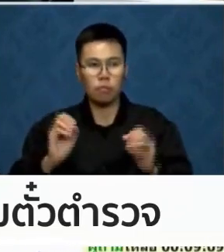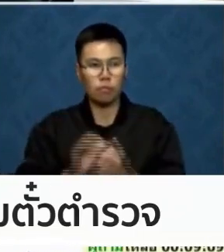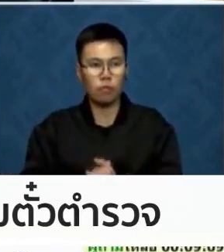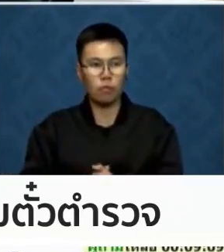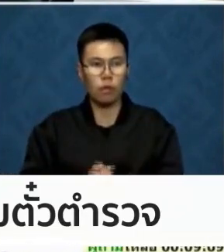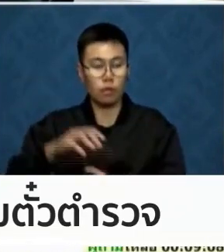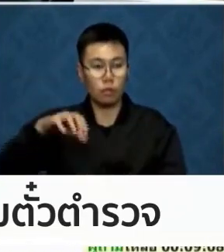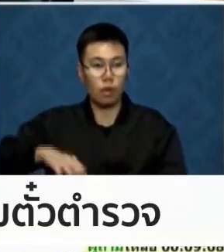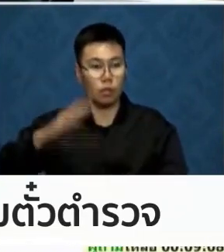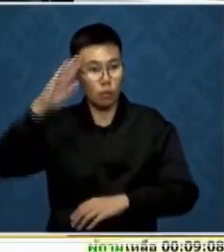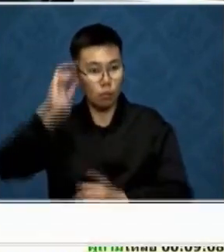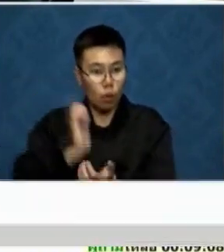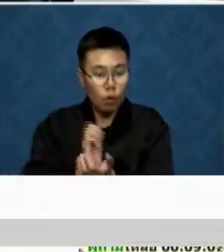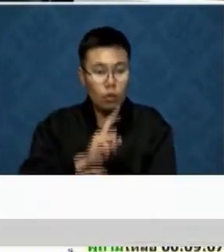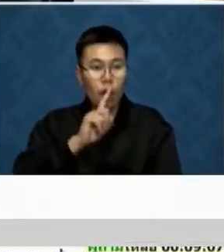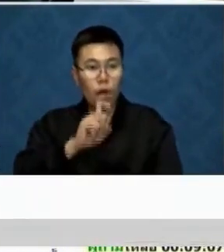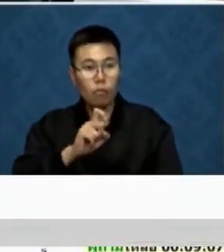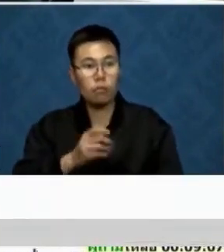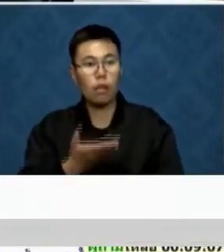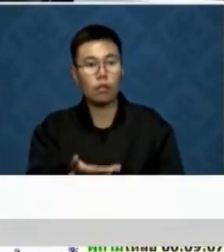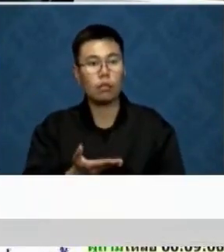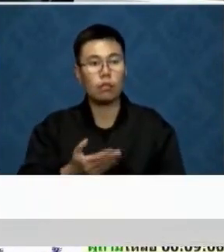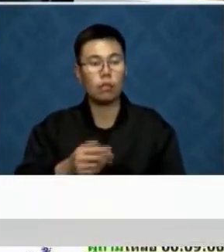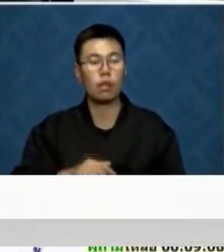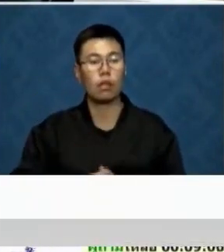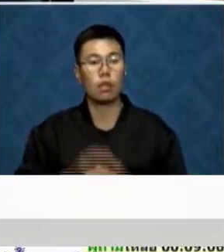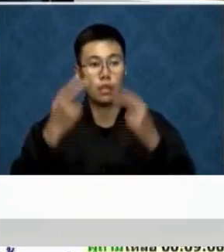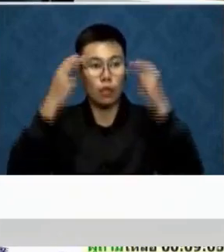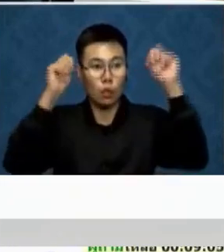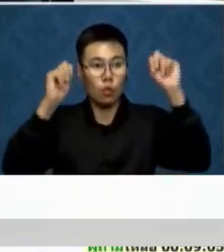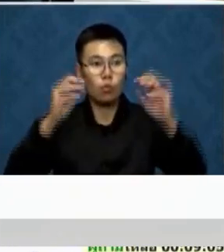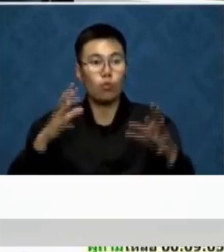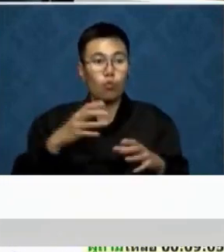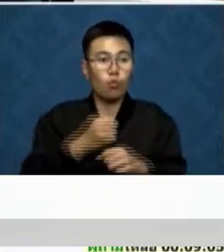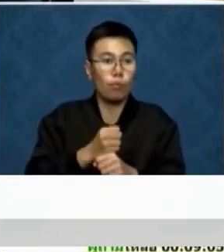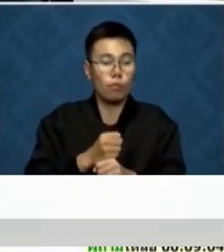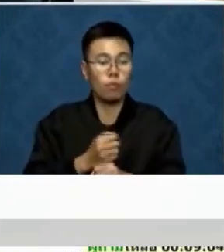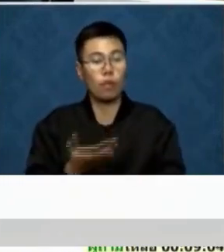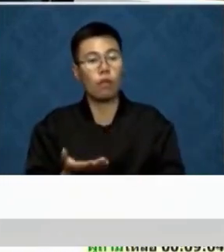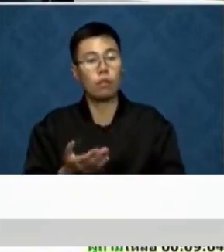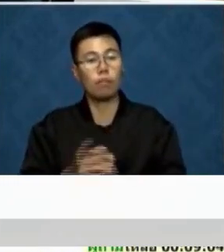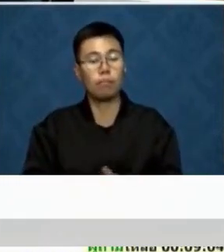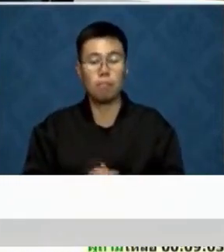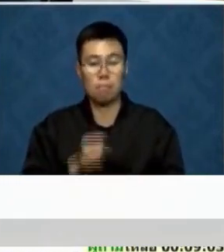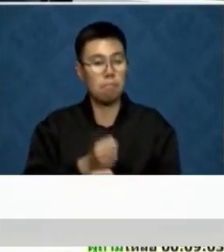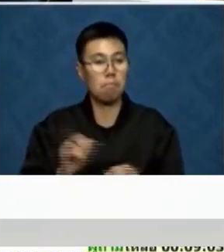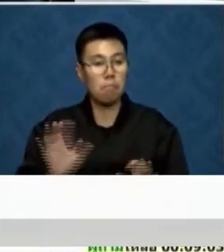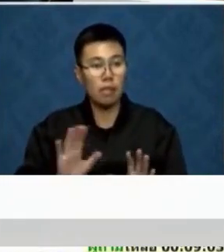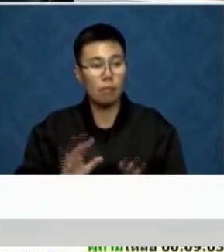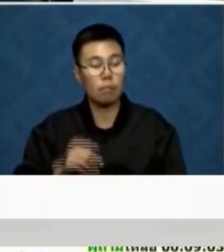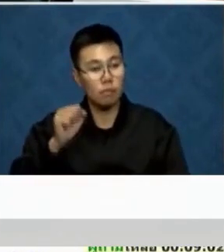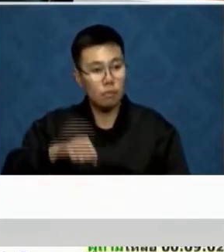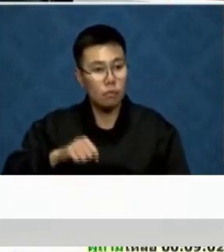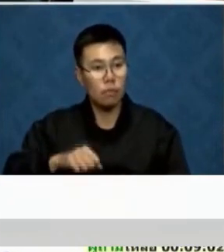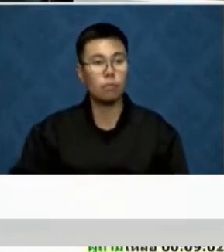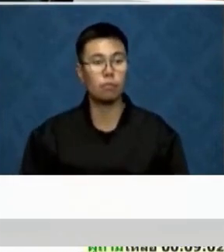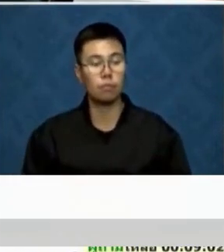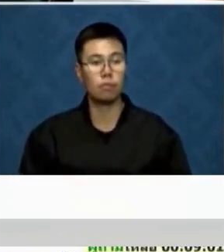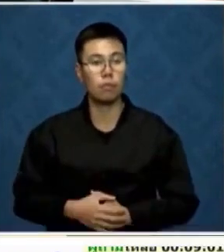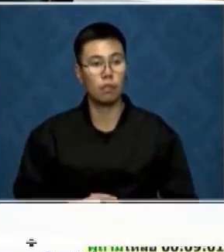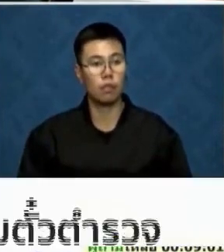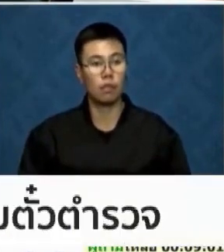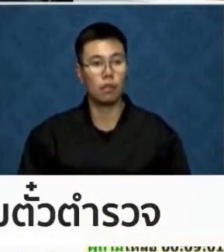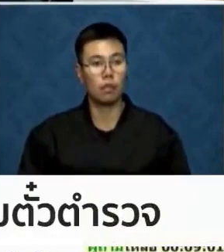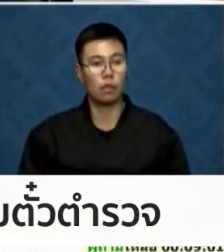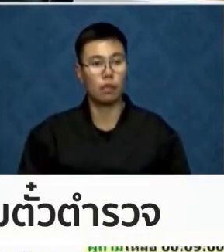ผมขอถามท่านนายกว่าสรุปแล้วเนี่ยท่านจะไม่จัดการอะไรเลยกับเรื่องนี้เลยใช่ไหมท่านจ